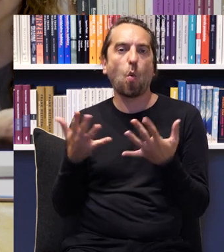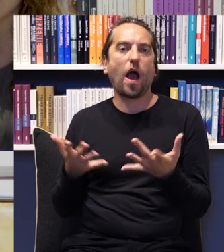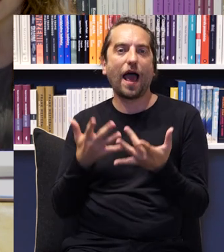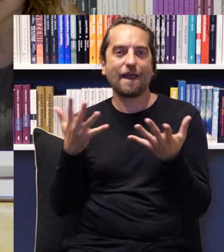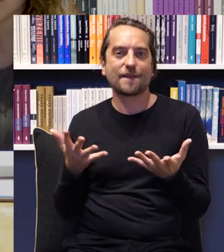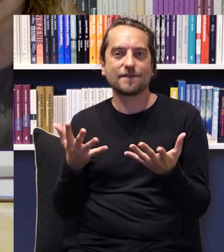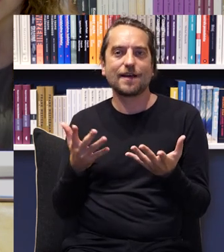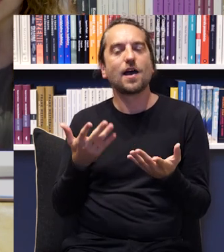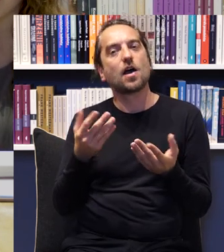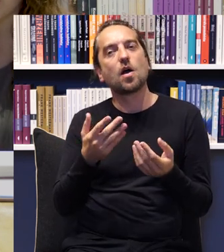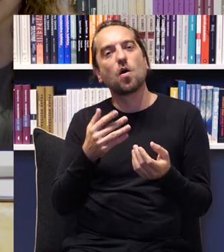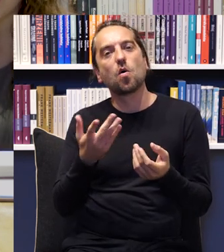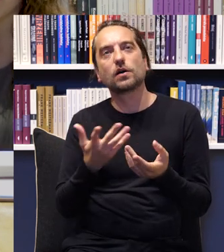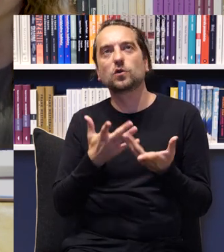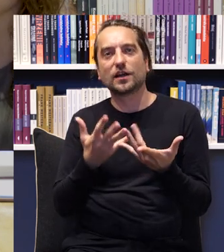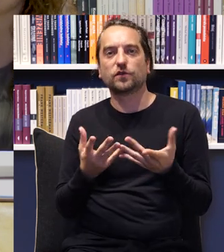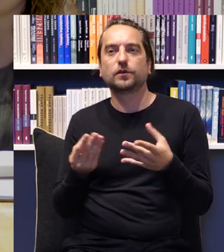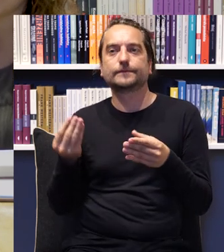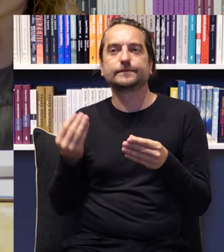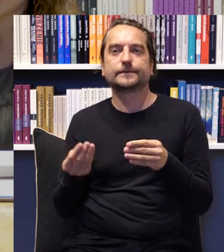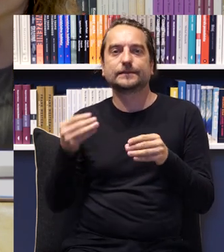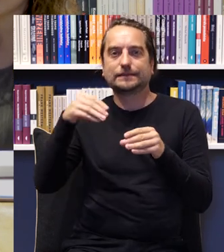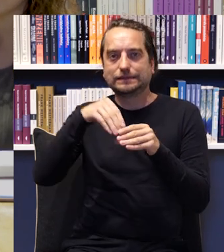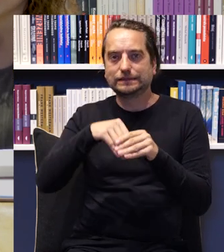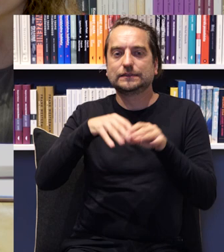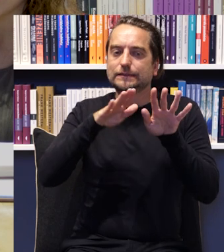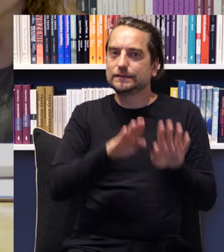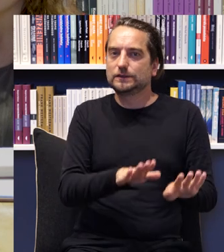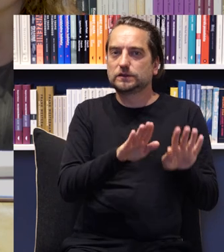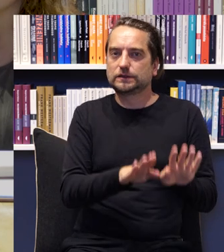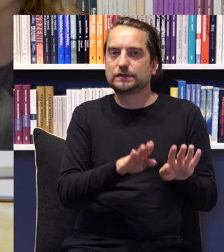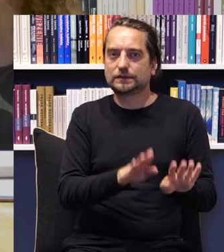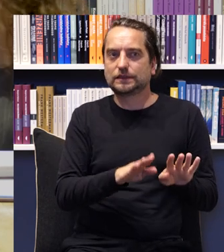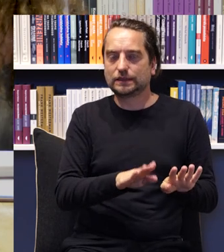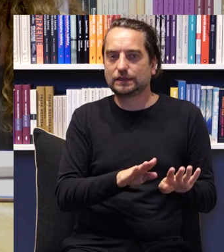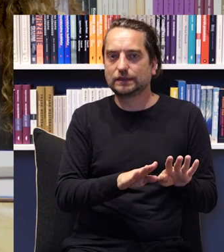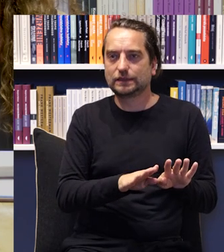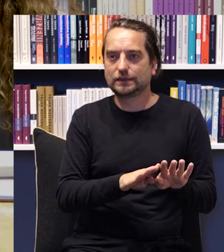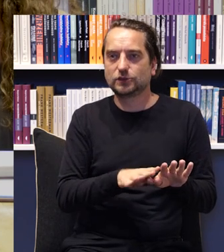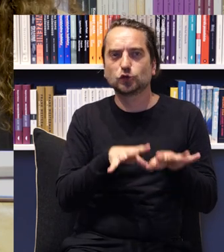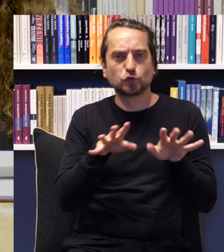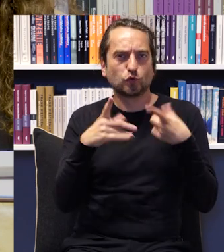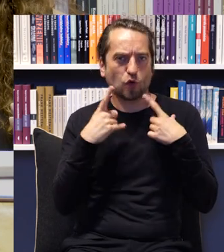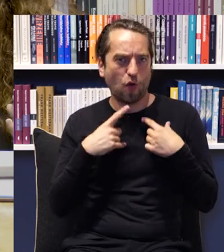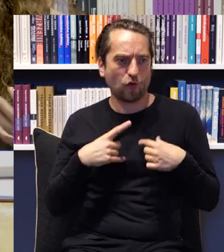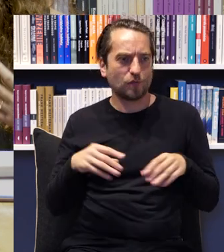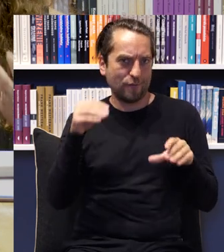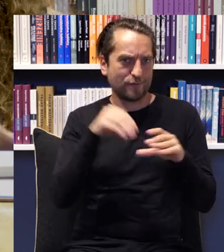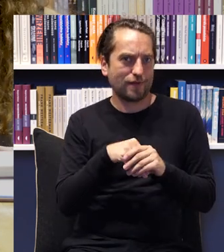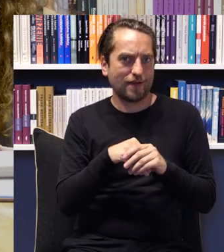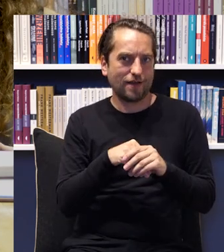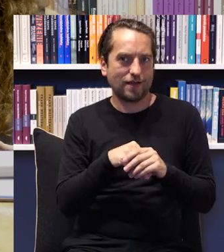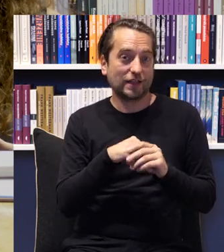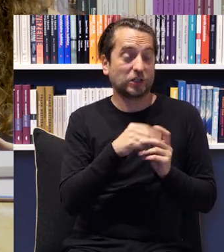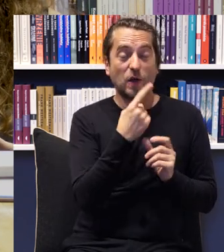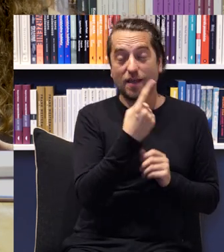się wrasta w jej miejsca, beton czasem drży od tego wrastania wielu ludzi naraz. Dla mnie to jest takie zdanie o tym, że nie ma